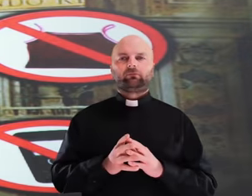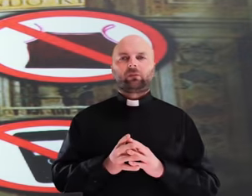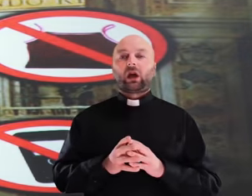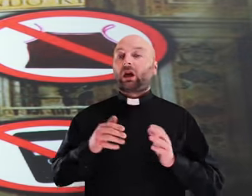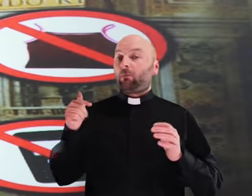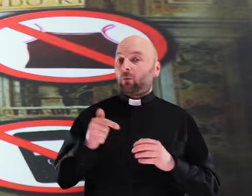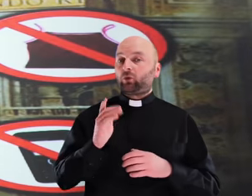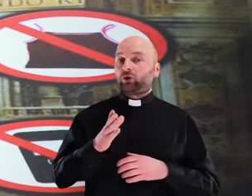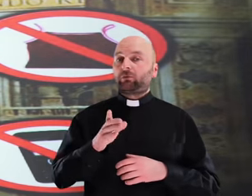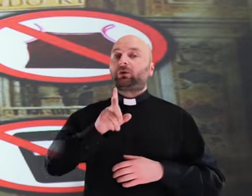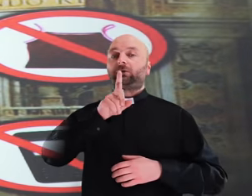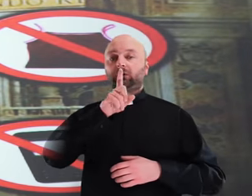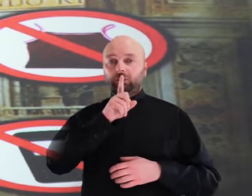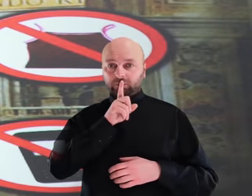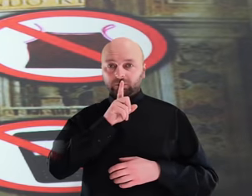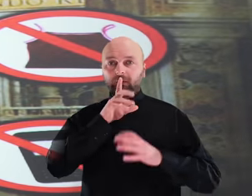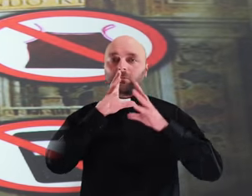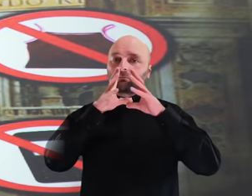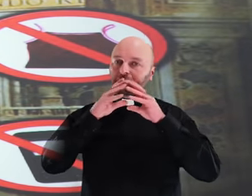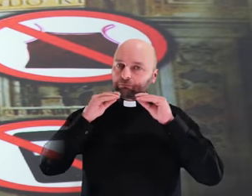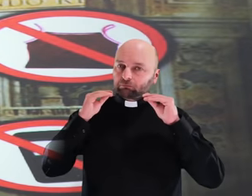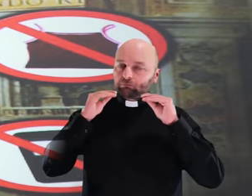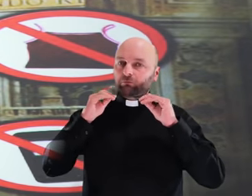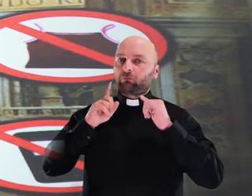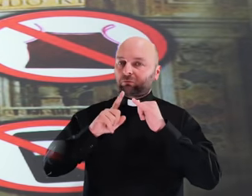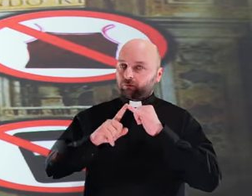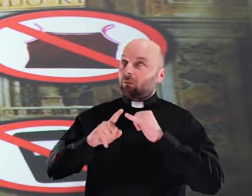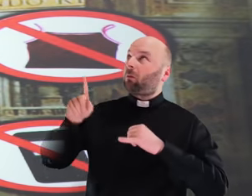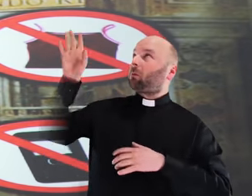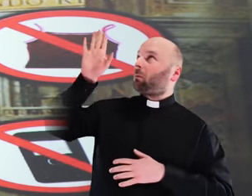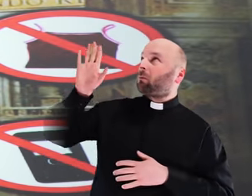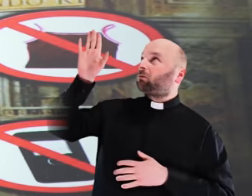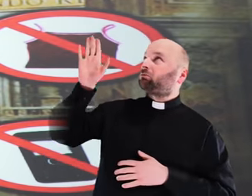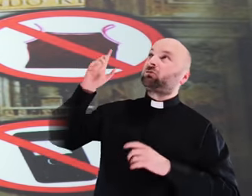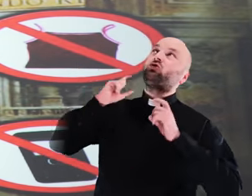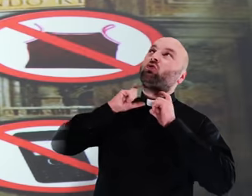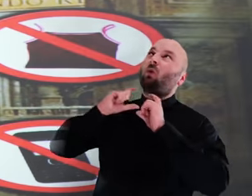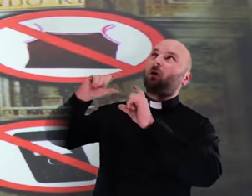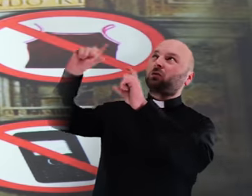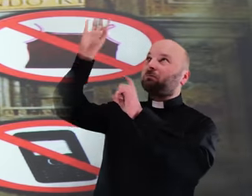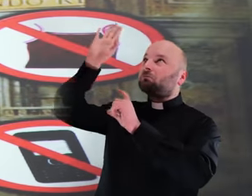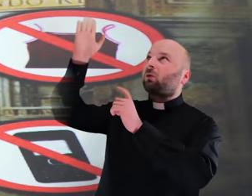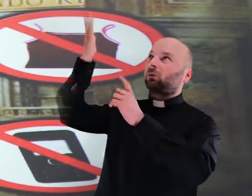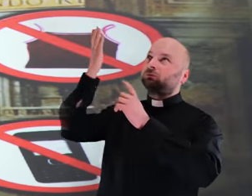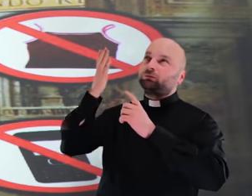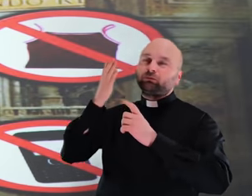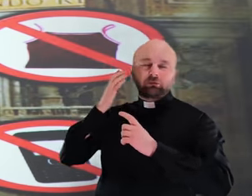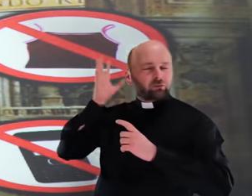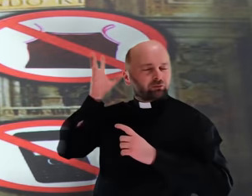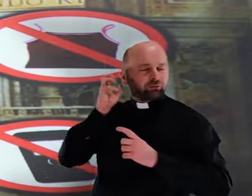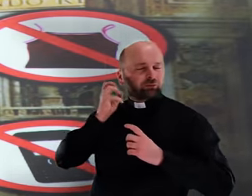o ciszę, a przez to dać Panu Bogu szansę na to, by Jego głos dotarł